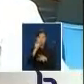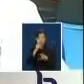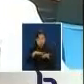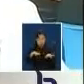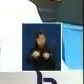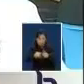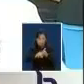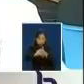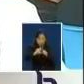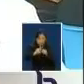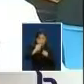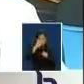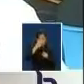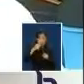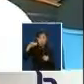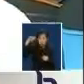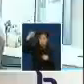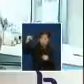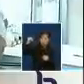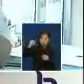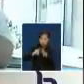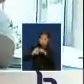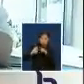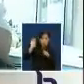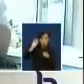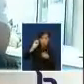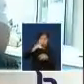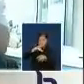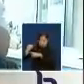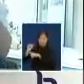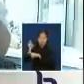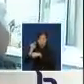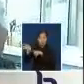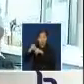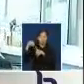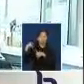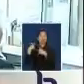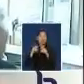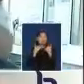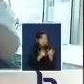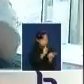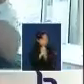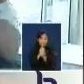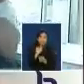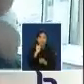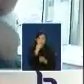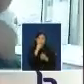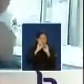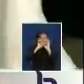ไปเนี่ยแล้วเป็นเชื้อที่เขาไม่มีภูมิคุ้มกันก็อาจทำให้ติดได้แต่ว่าเท่าที่ดูตอนนี้เราก็ยังไม่เห็นปัญหาในผู้ใหญ่ที่ชัดเจ